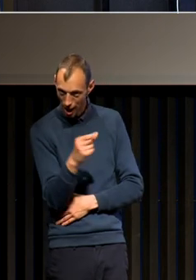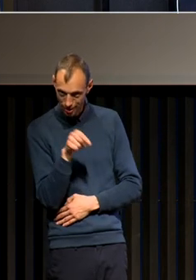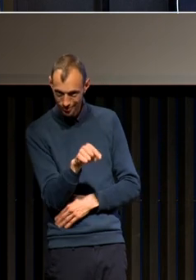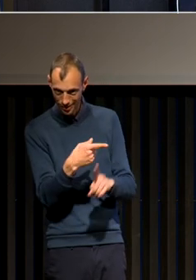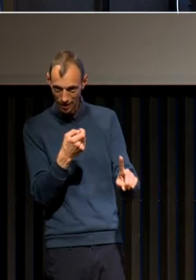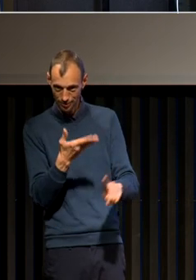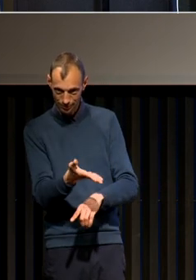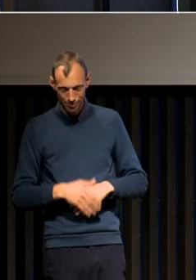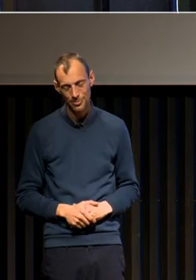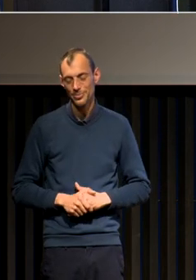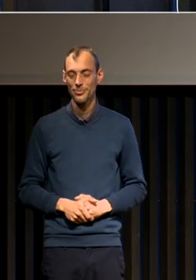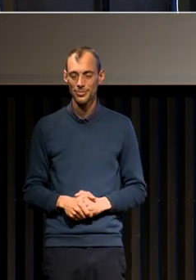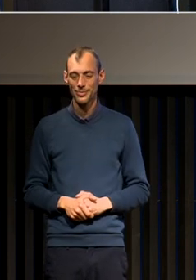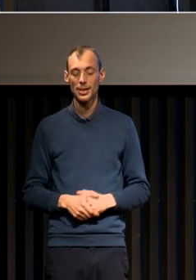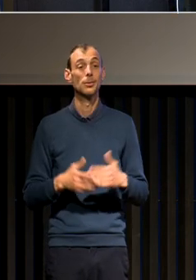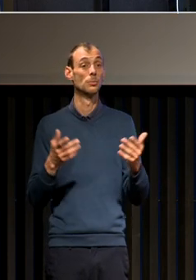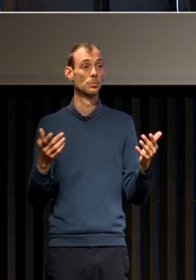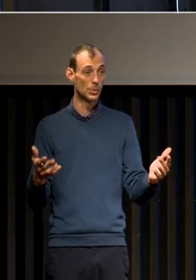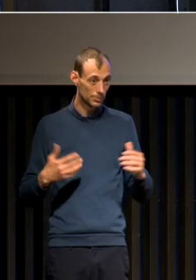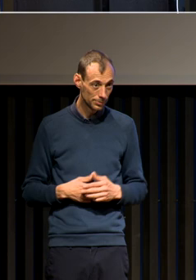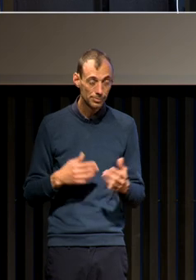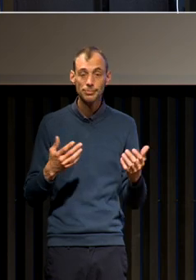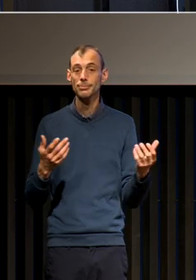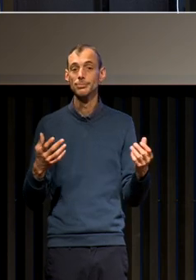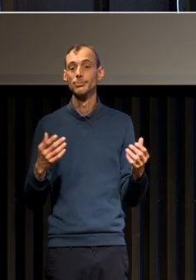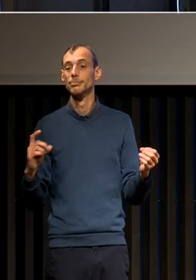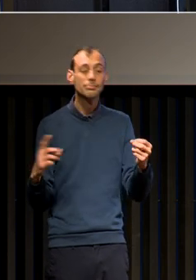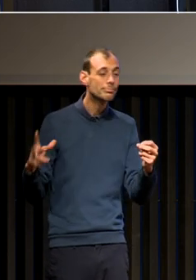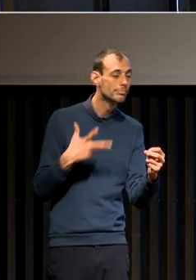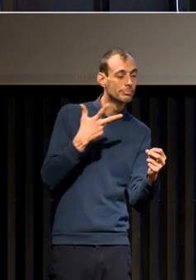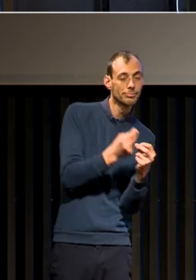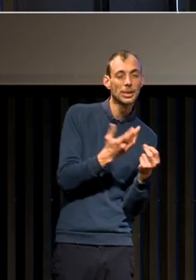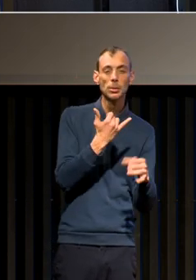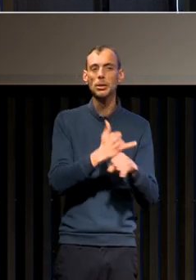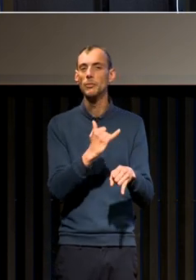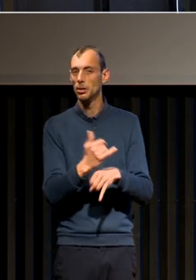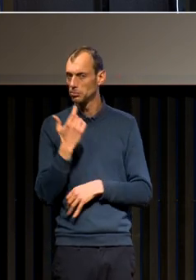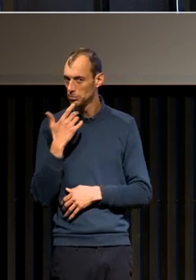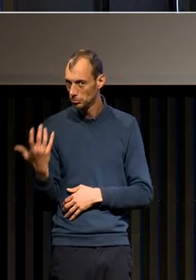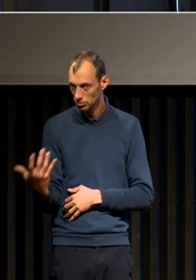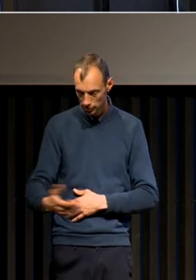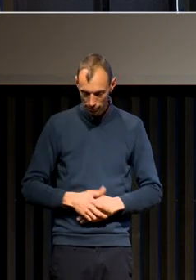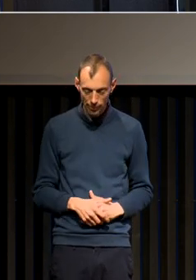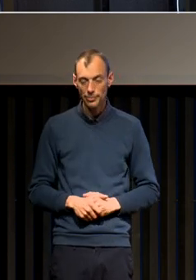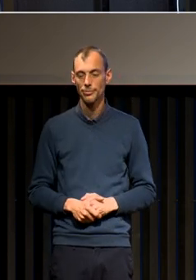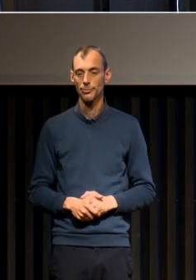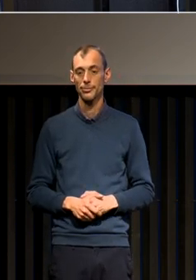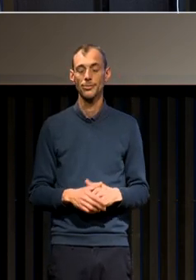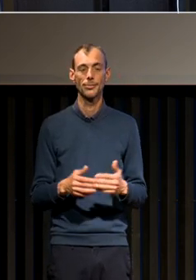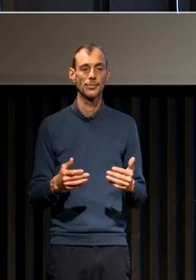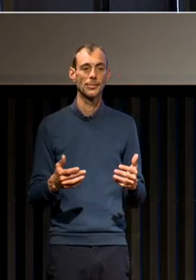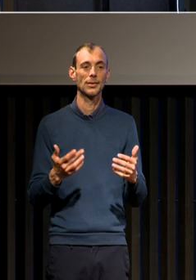Alors, qu'est-ce qu'une insémination artificielle ? L'insémination artificielle consiste à